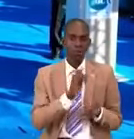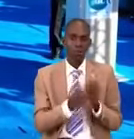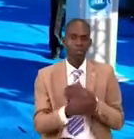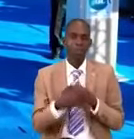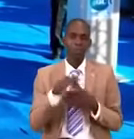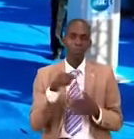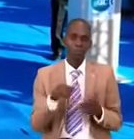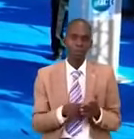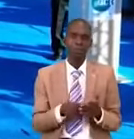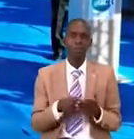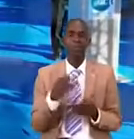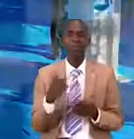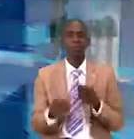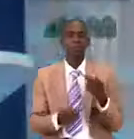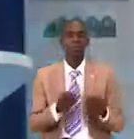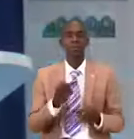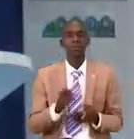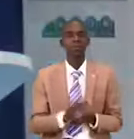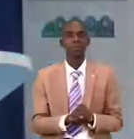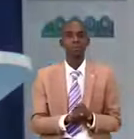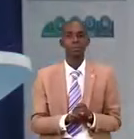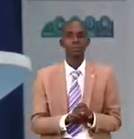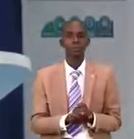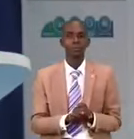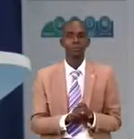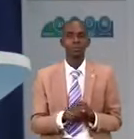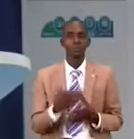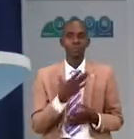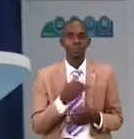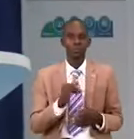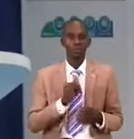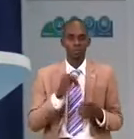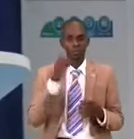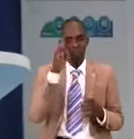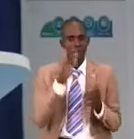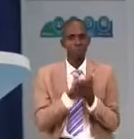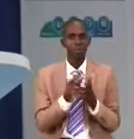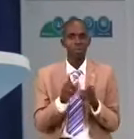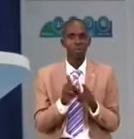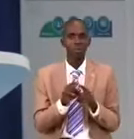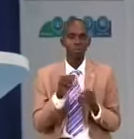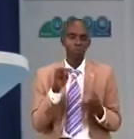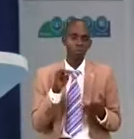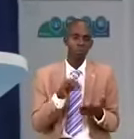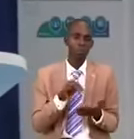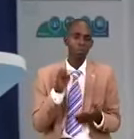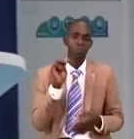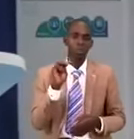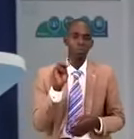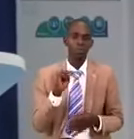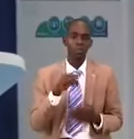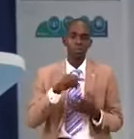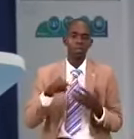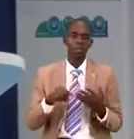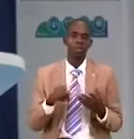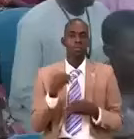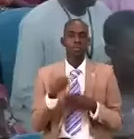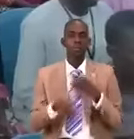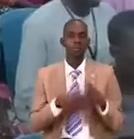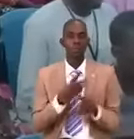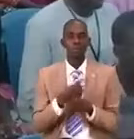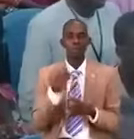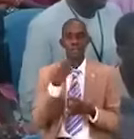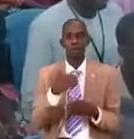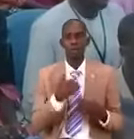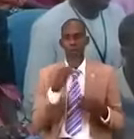que des millions de Parlement qui suivent pas les médias d'autres moyens seront touchés